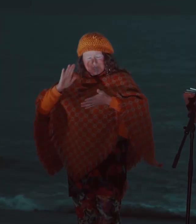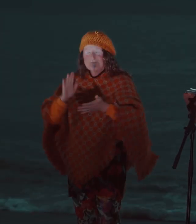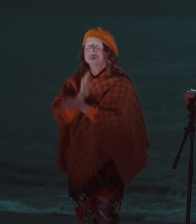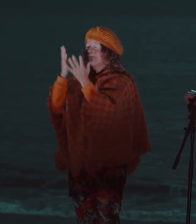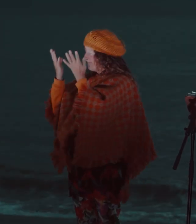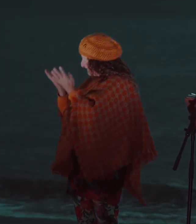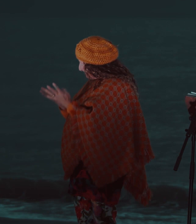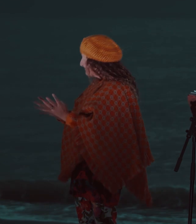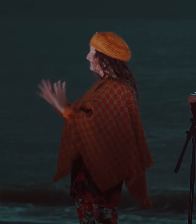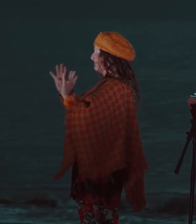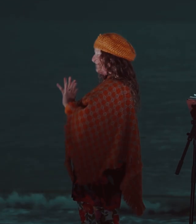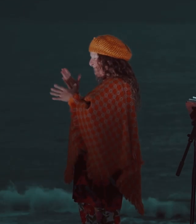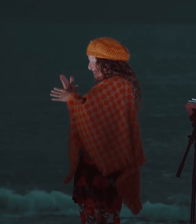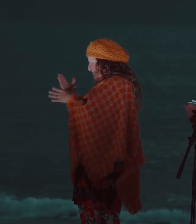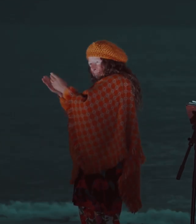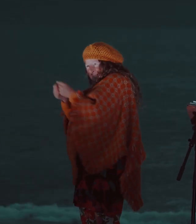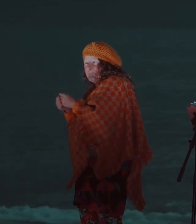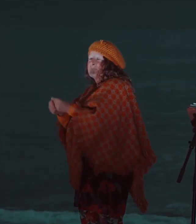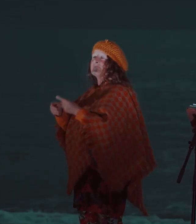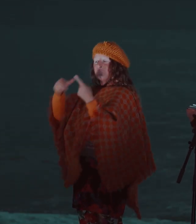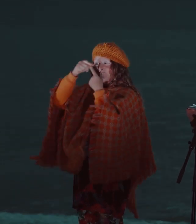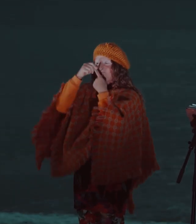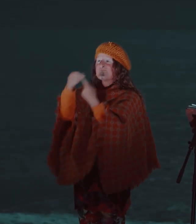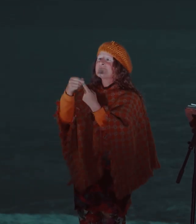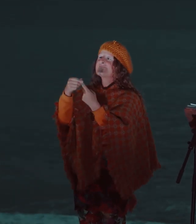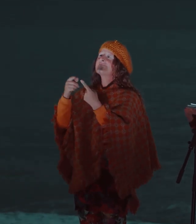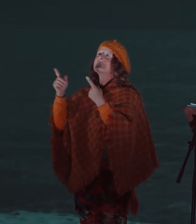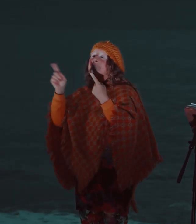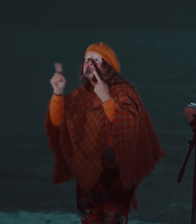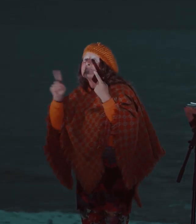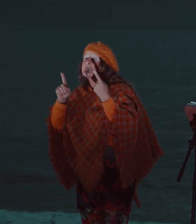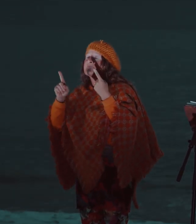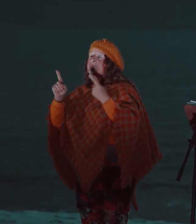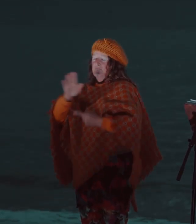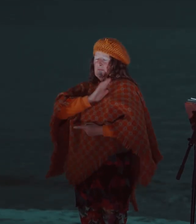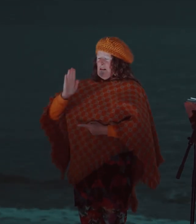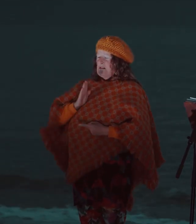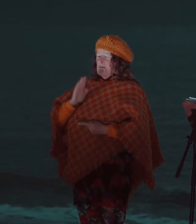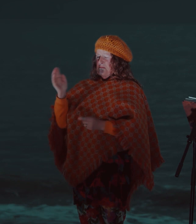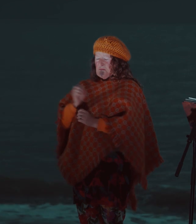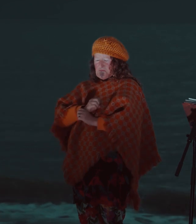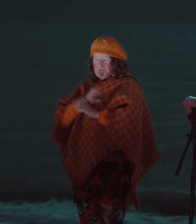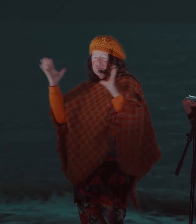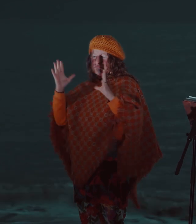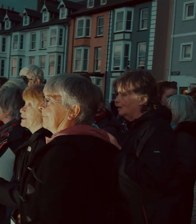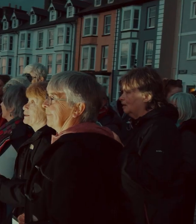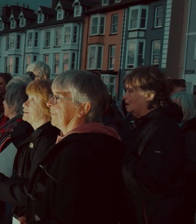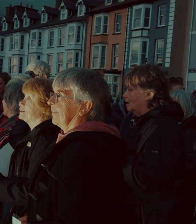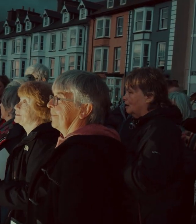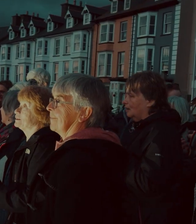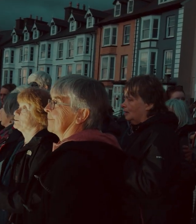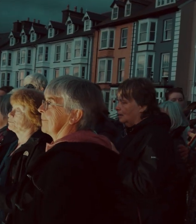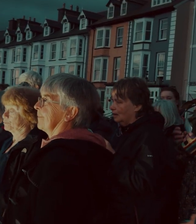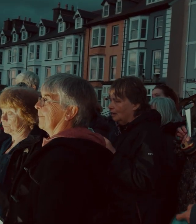We rejoice yn y mesur o gydweithrediad wrth gyfyngu arfau. In the cooperation of limiting